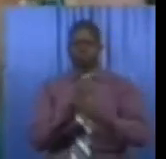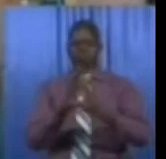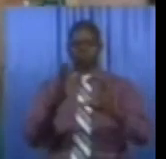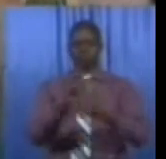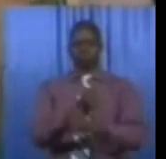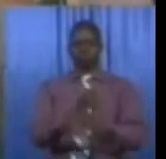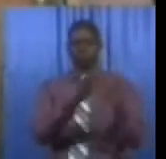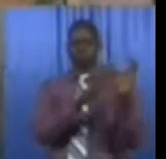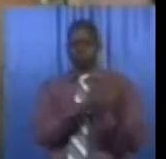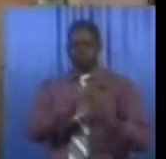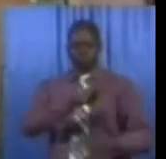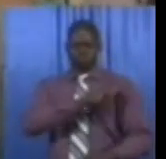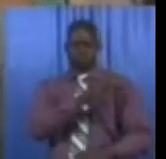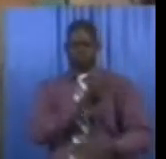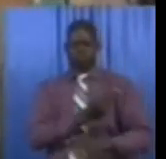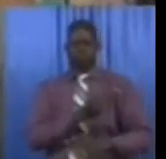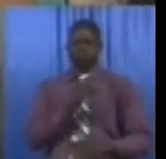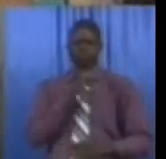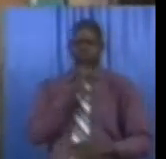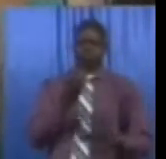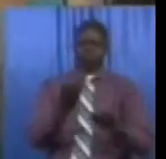charge des grossesses non désirées des filles.